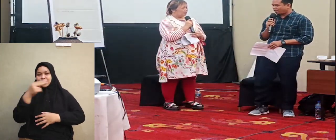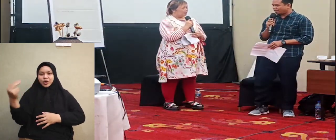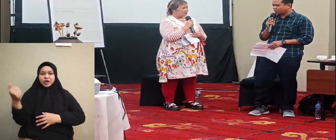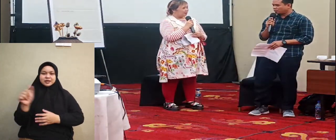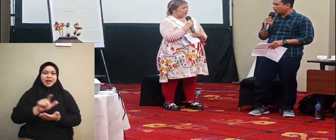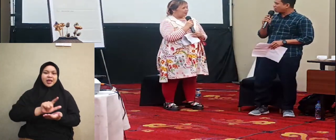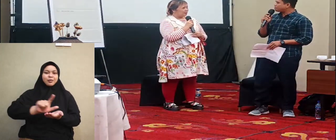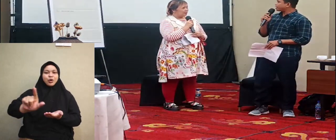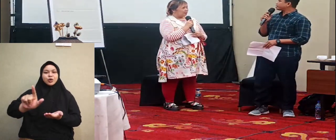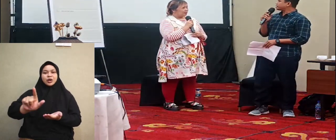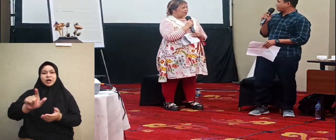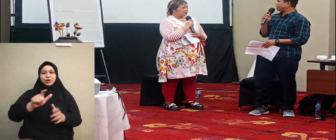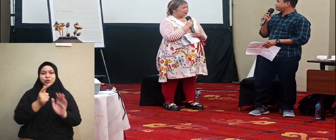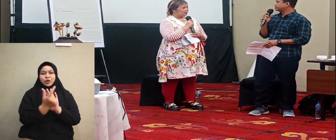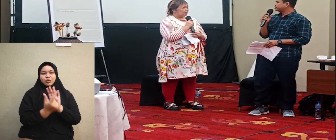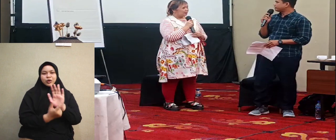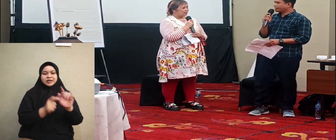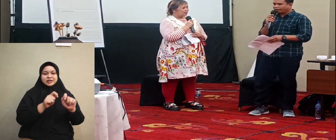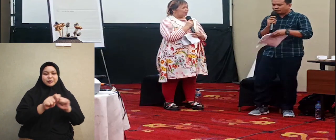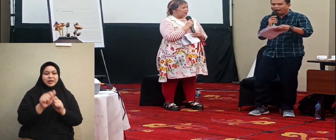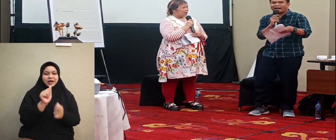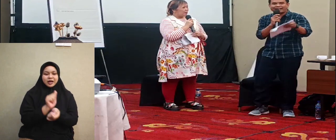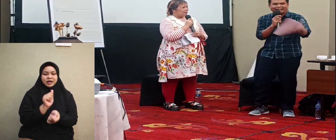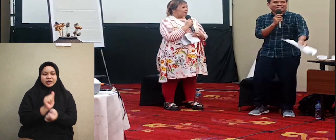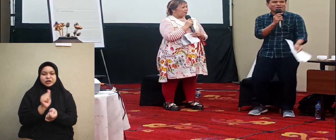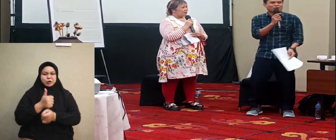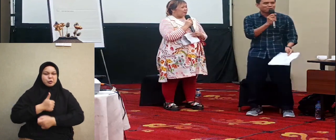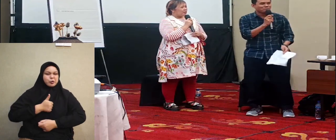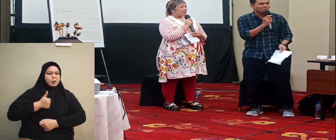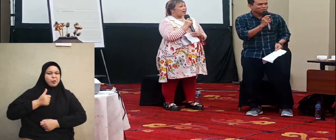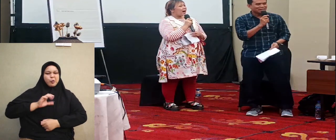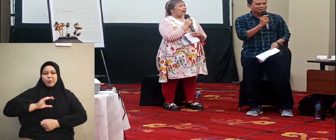dilaporkan itu undang-undang kita kerja yang dibanggakan